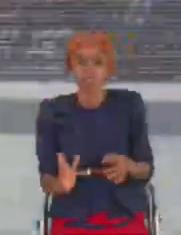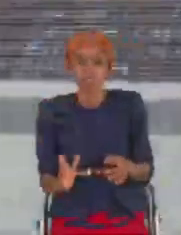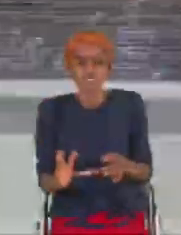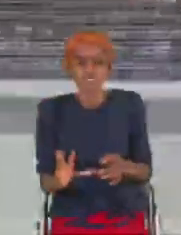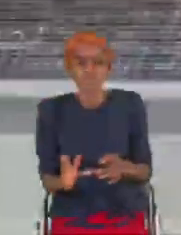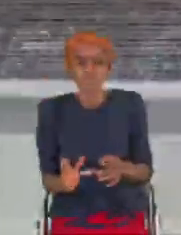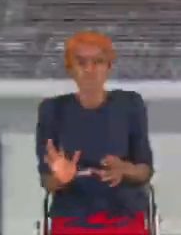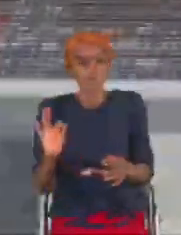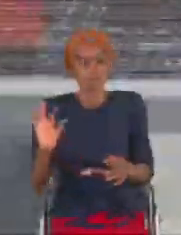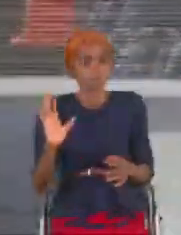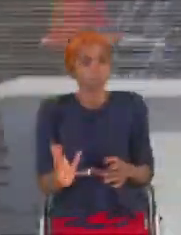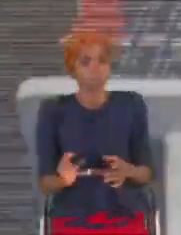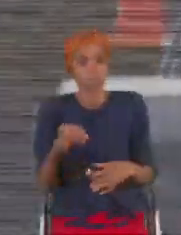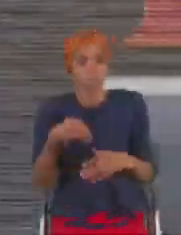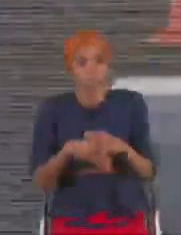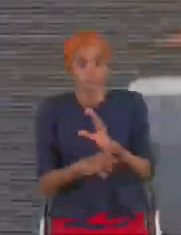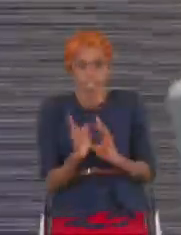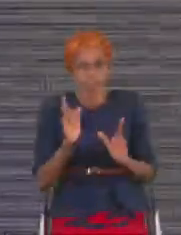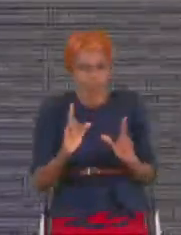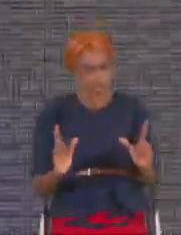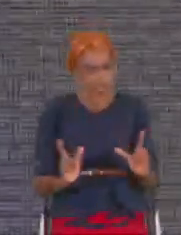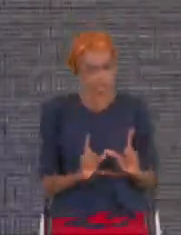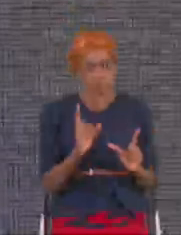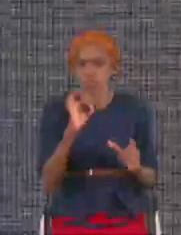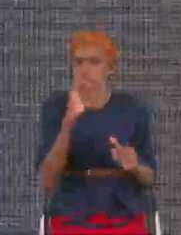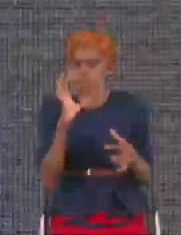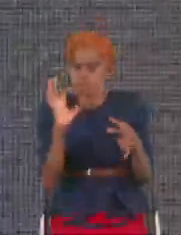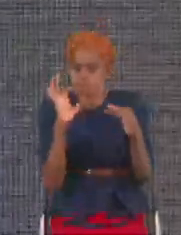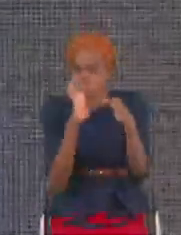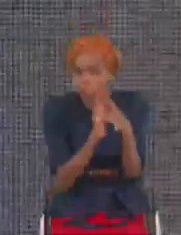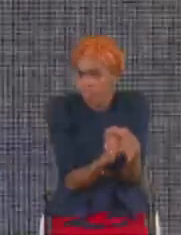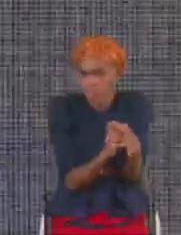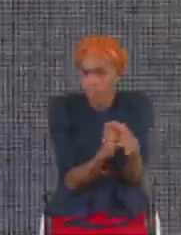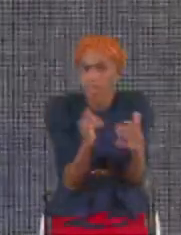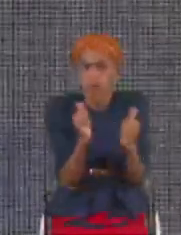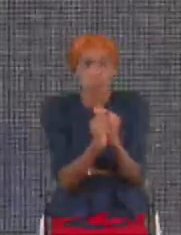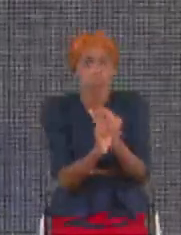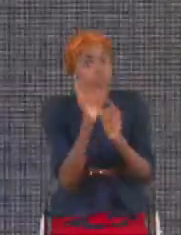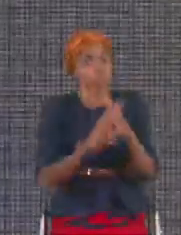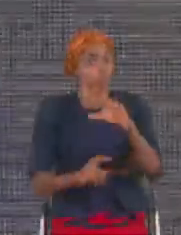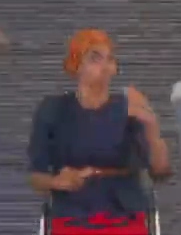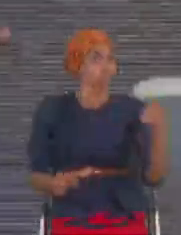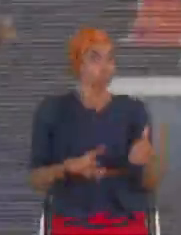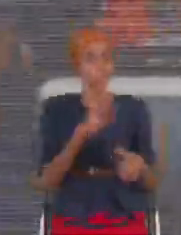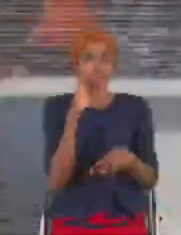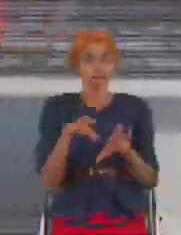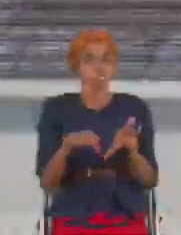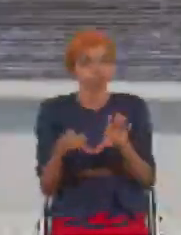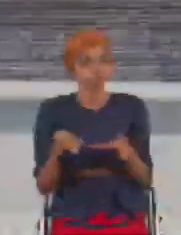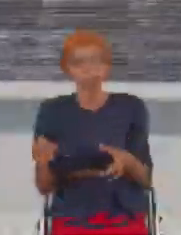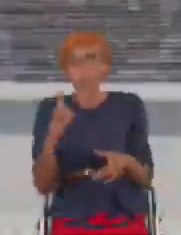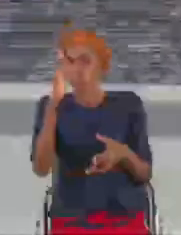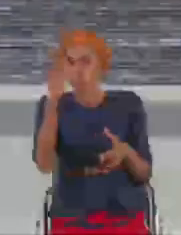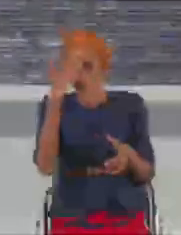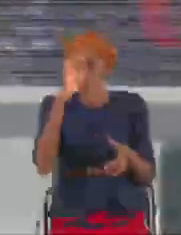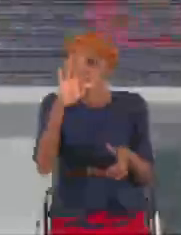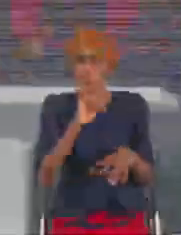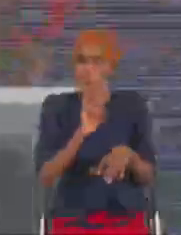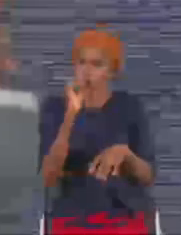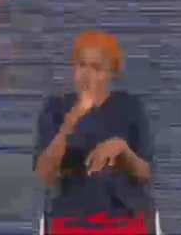dans une capacité donnée je n'ai pas entendu de mêler de ce que les autres font je connais ton